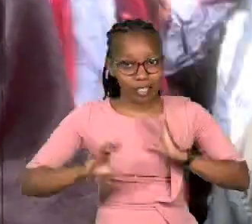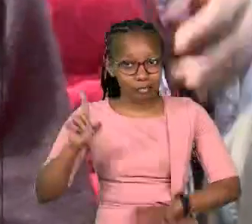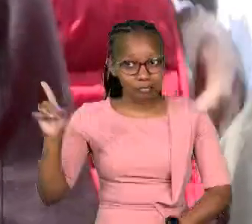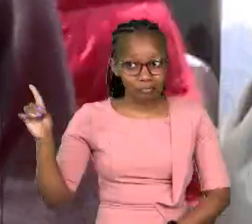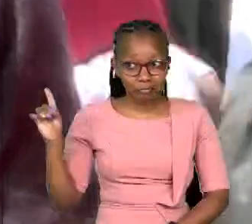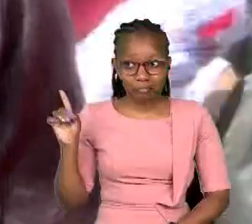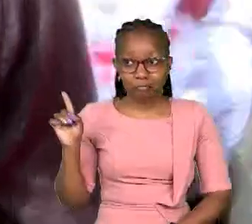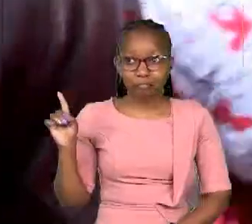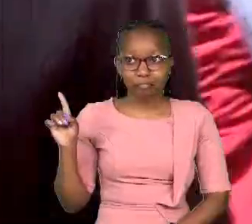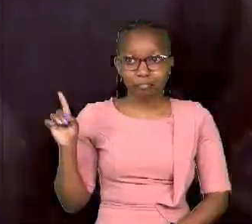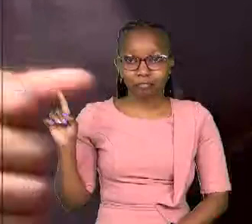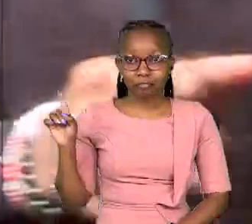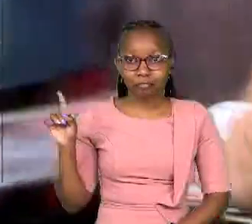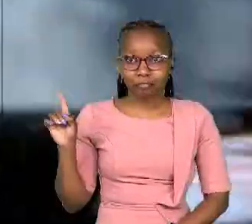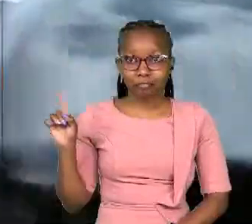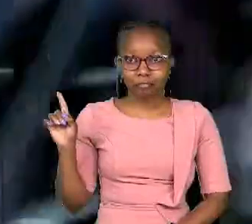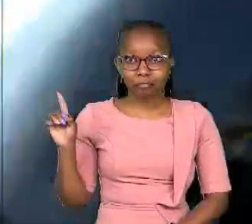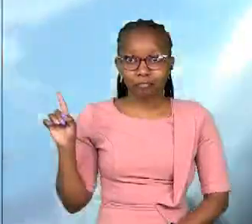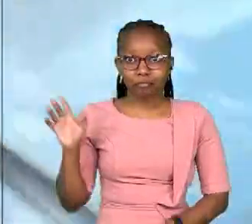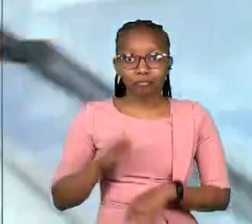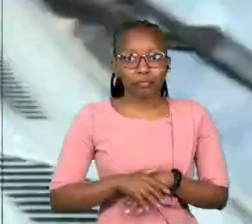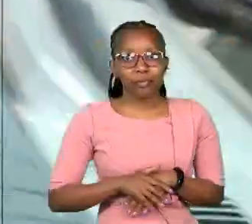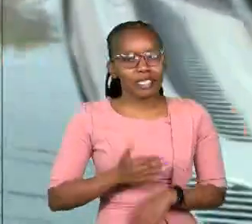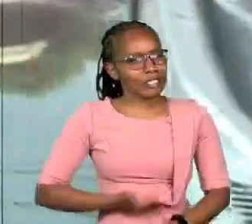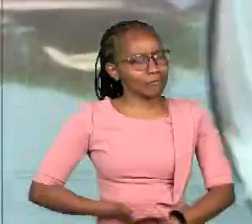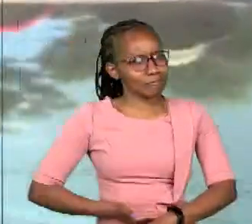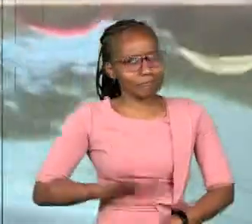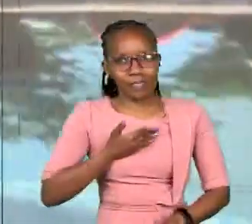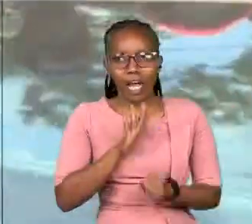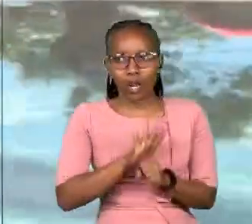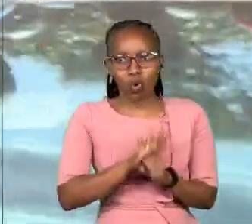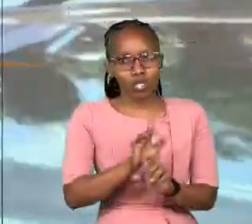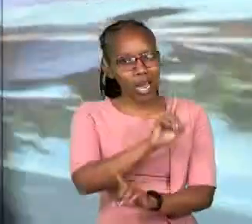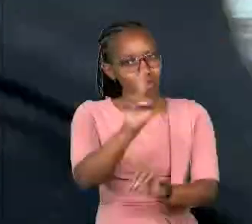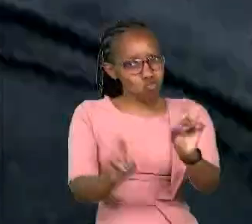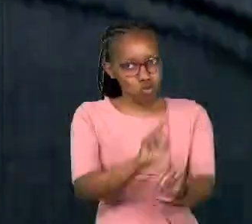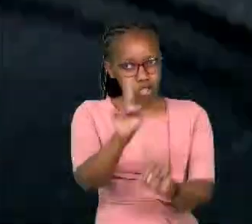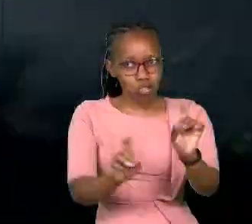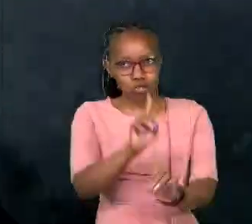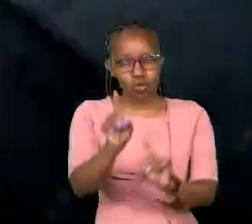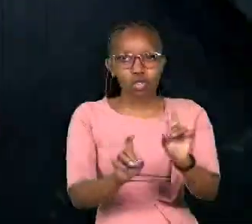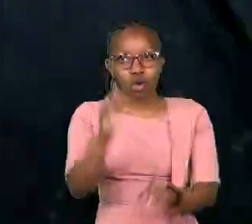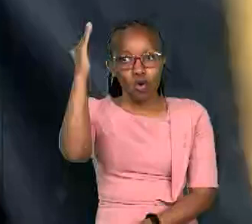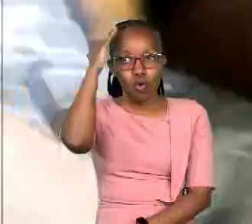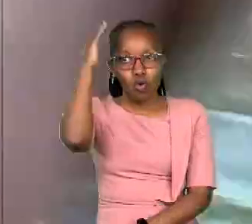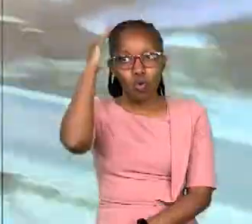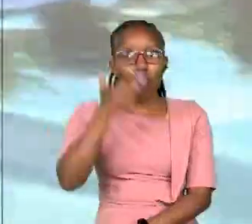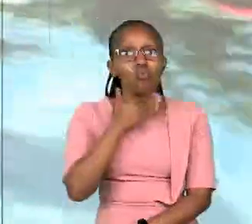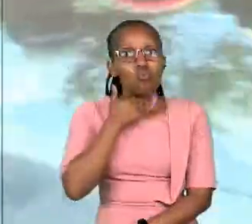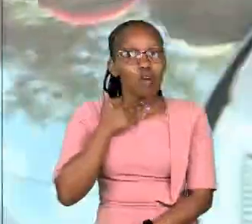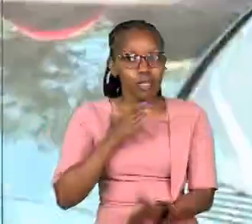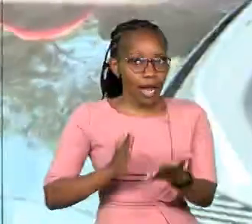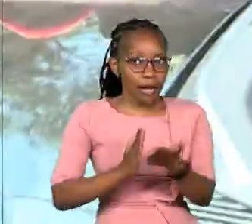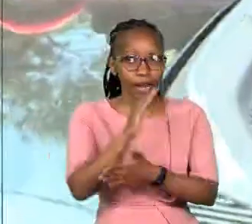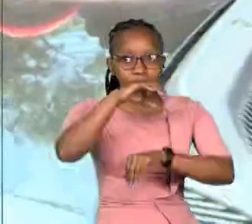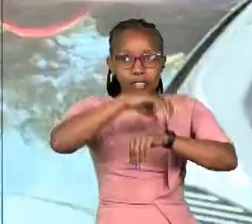pengine Madubi anaweza kuelekezea kwa wananchi, wamejawa na maswali chungu nzima kuhusiana na swala hili, kutaka tu kujua wapate haki ya yale